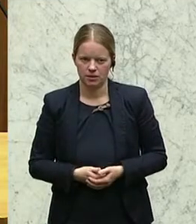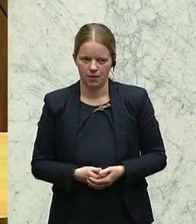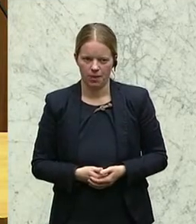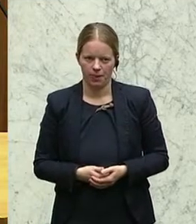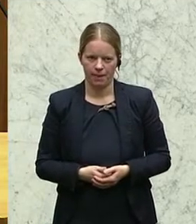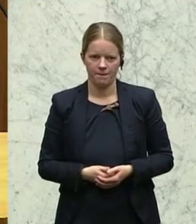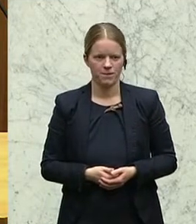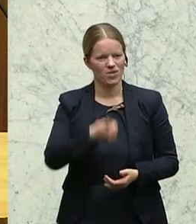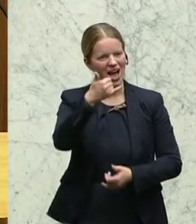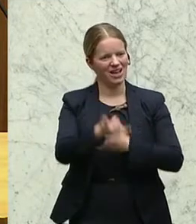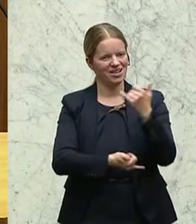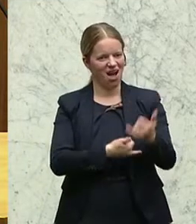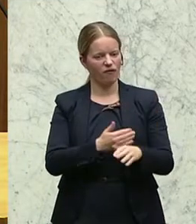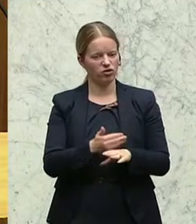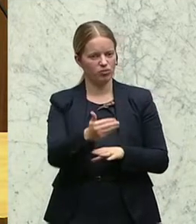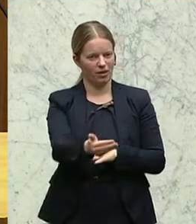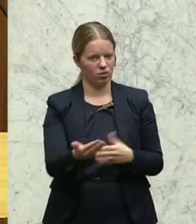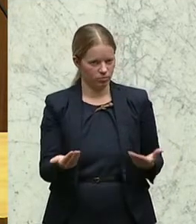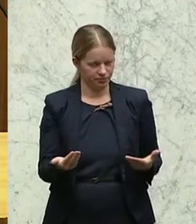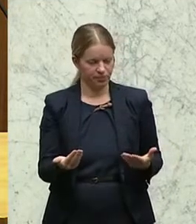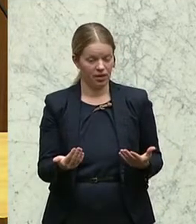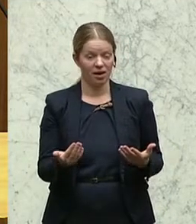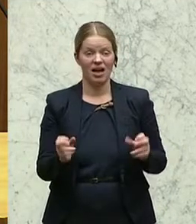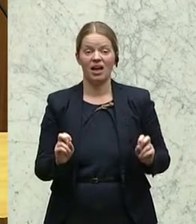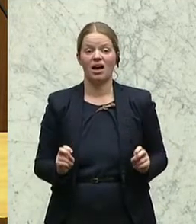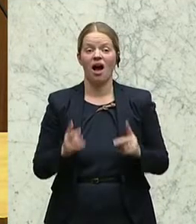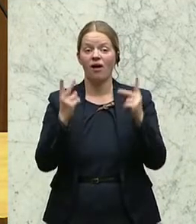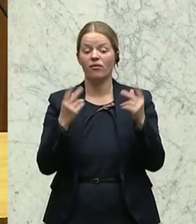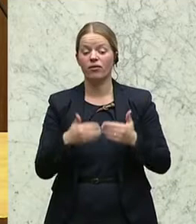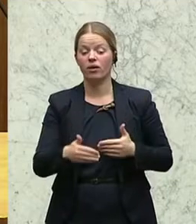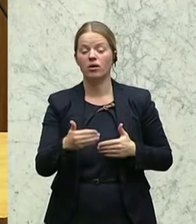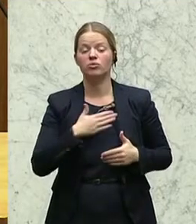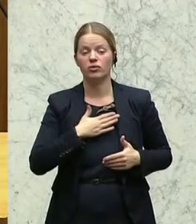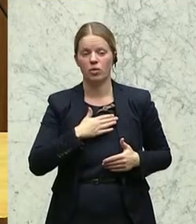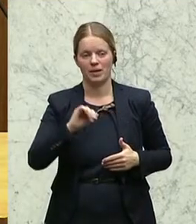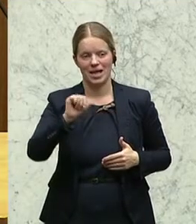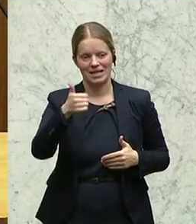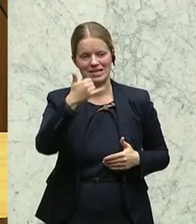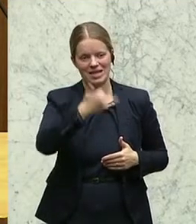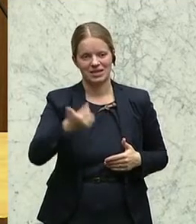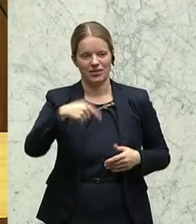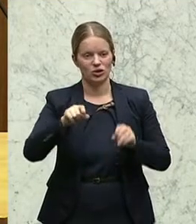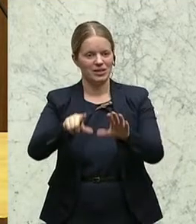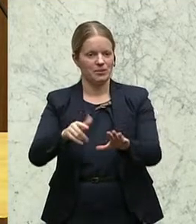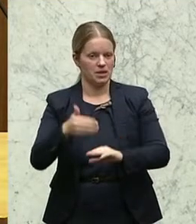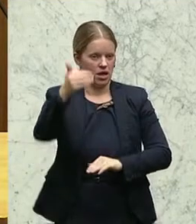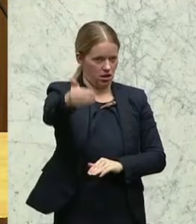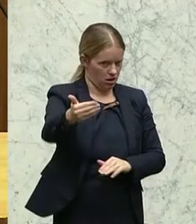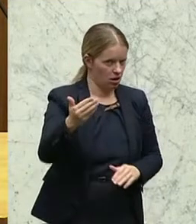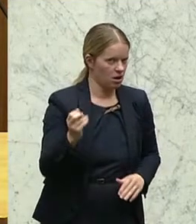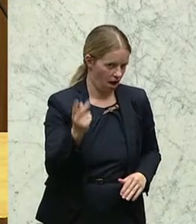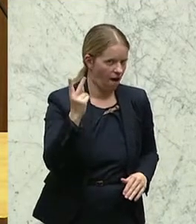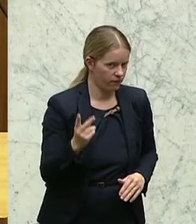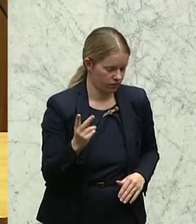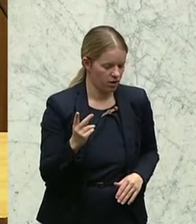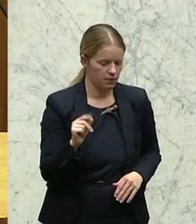mit einer einjährigen Verspätung hier ist? Denn Krafttreten tut sowieso erst mit 1. Jänner 2017.